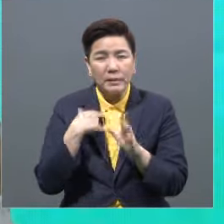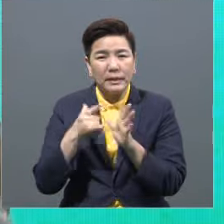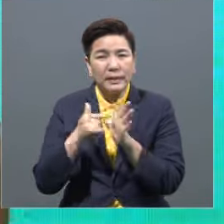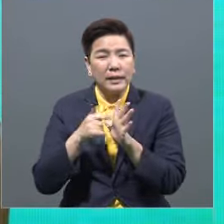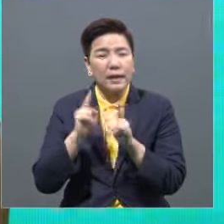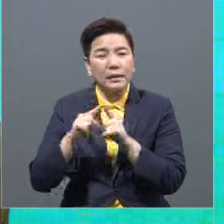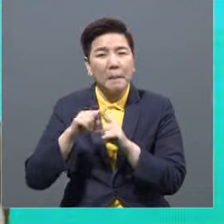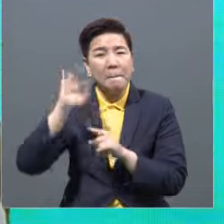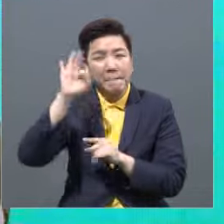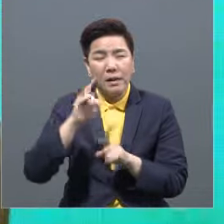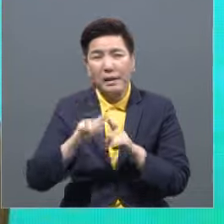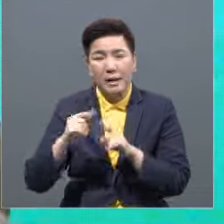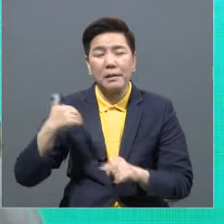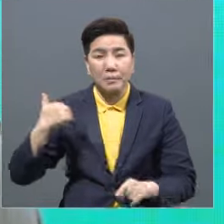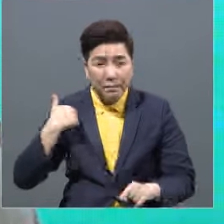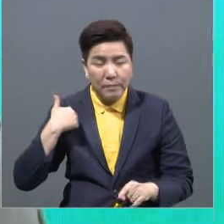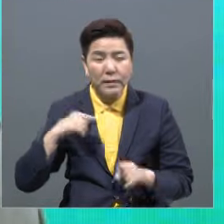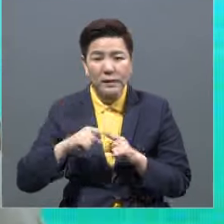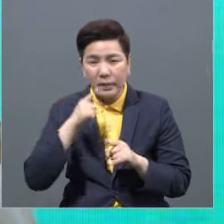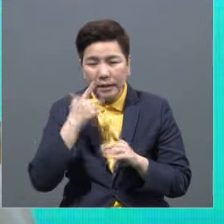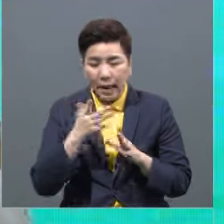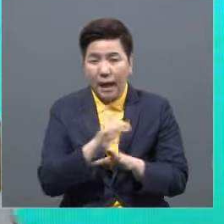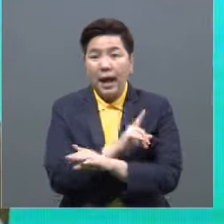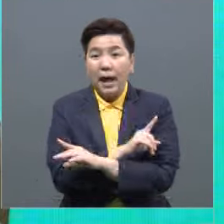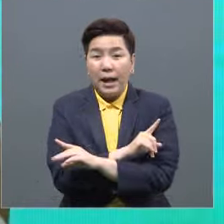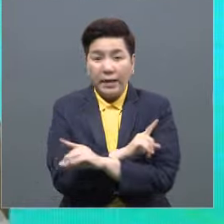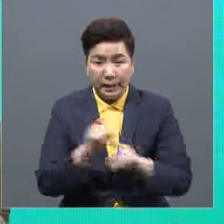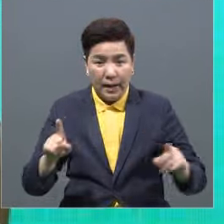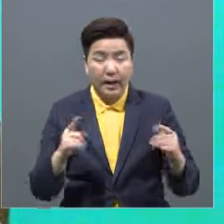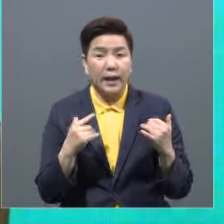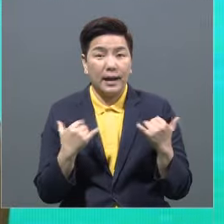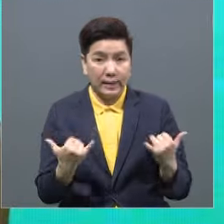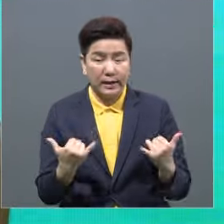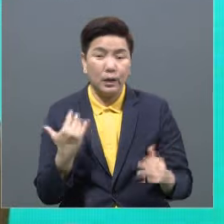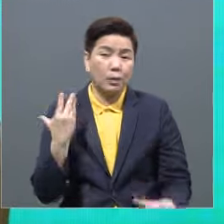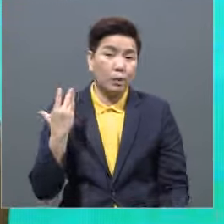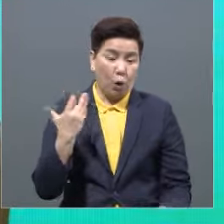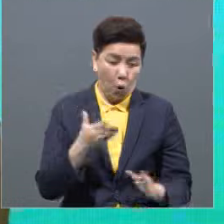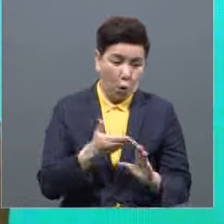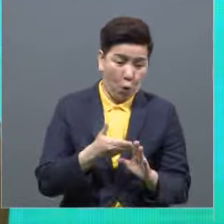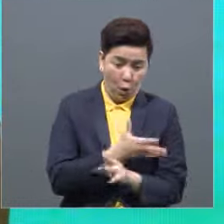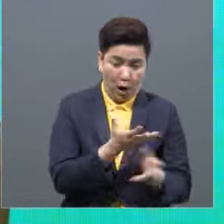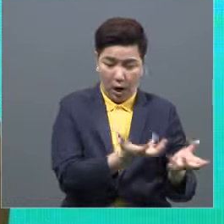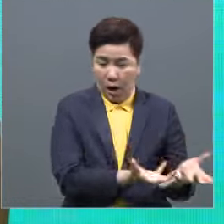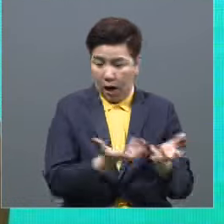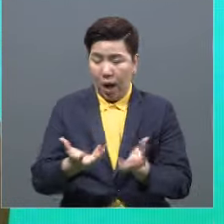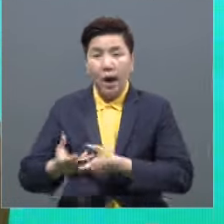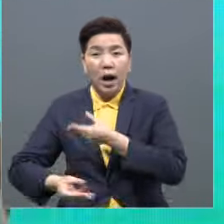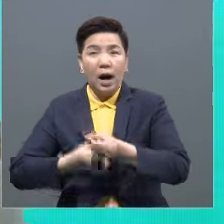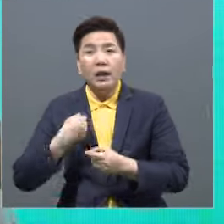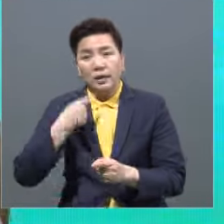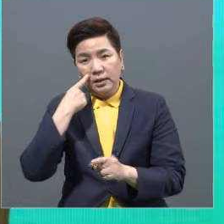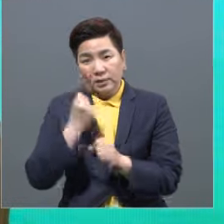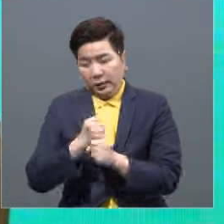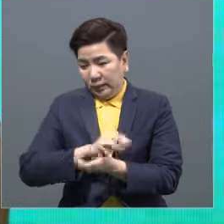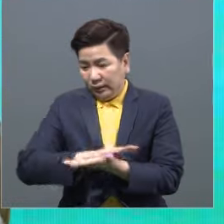าแมลงต่างๆนะครับนี่ก็อาจจะมีแต่ทั้งนี้ทั้งนั้นเมื่อก่อนที่จะทำจำหน่ายผู้ประกอบการต้องมีการ